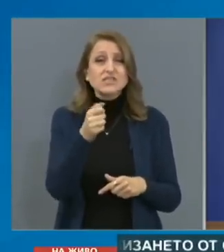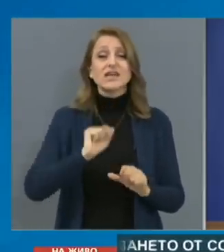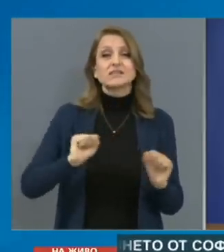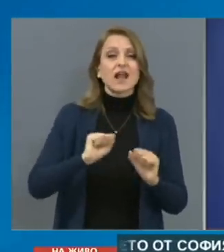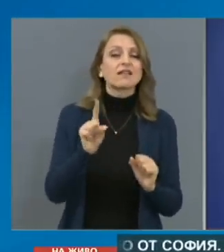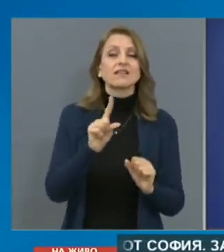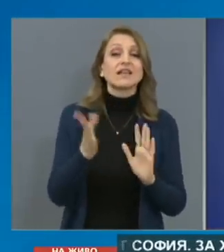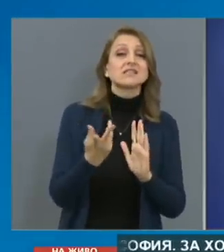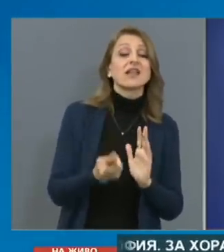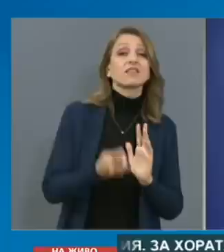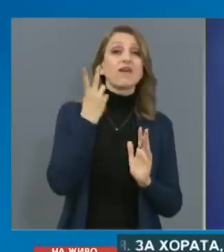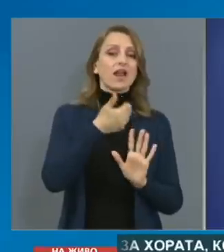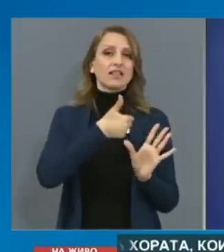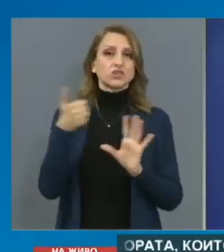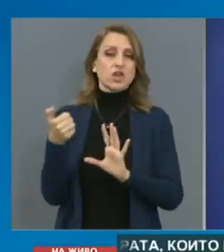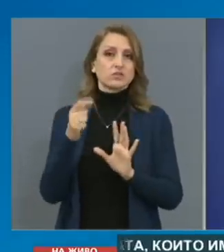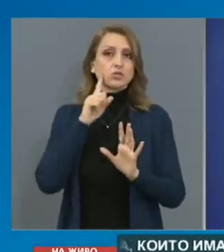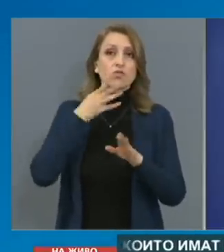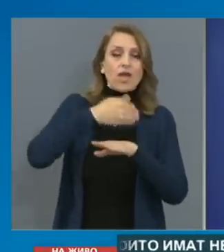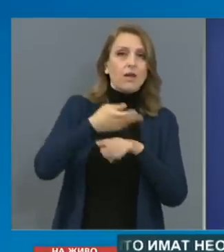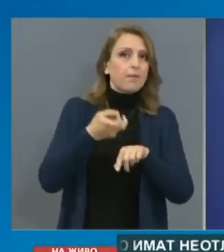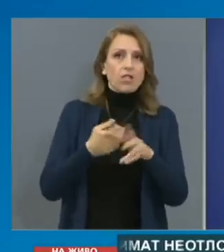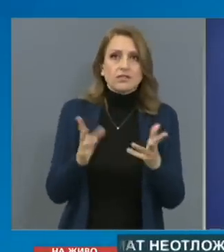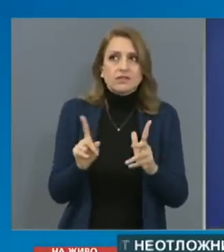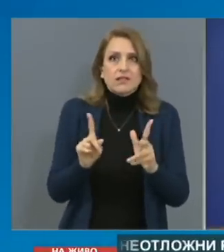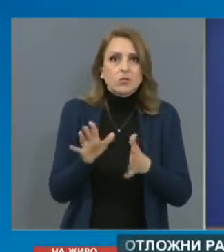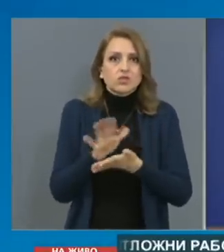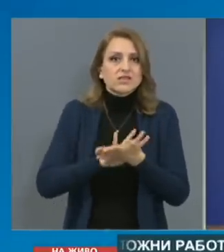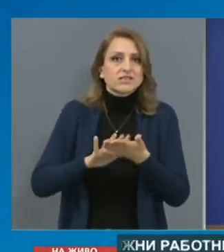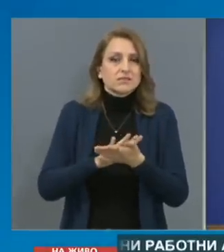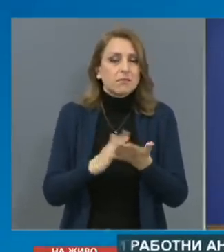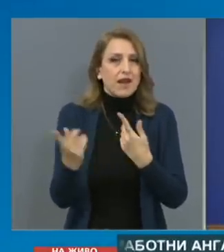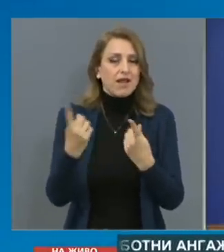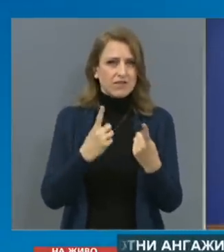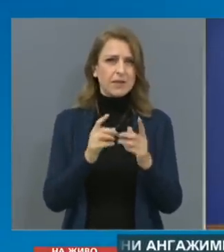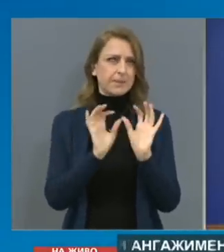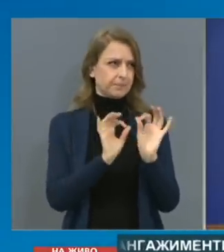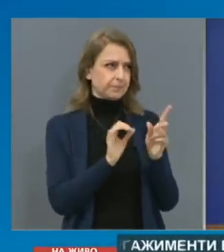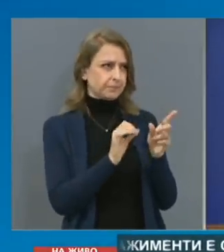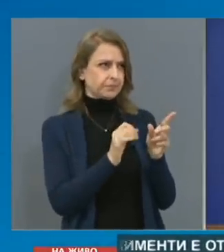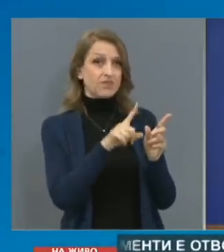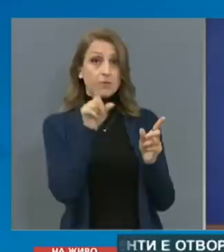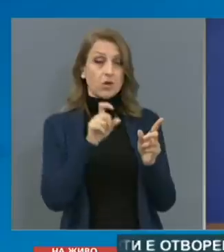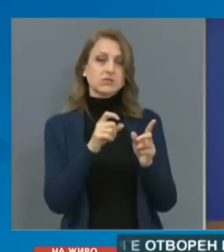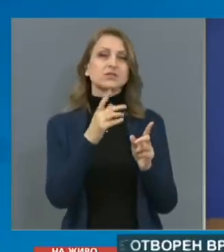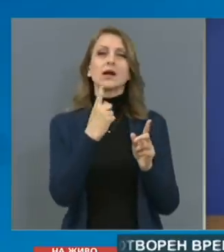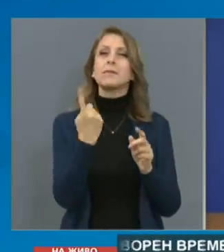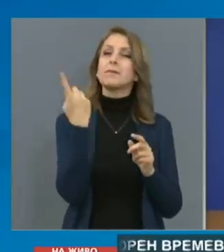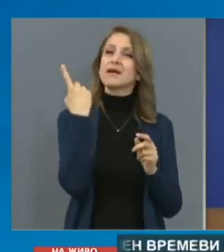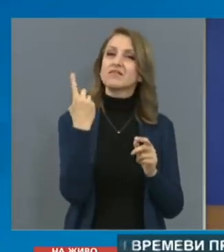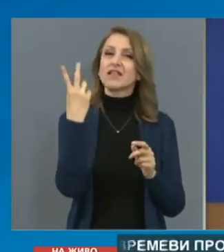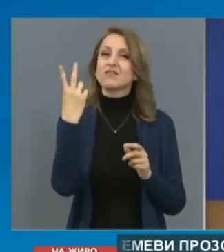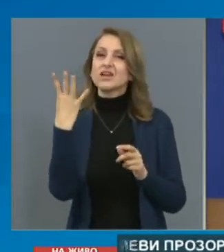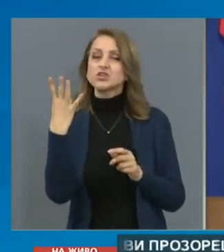Това всичко го разбрах. Какъв е коефициента на заразяване? Ако вземем предвид първия случай, 24 човека,